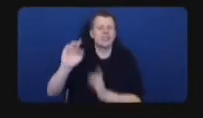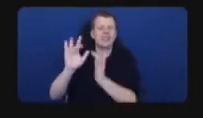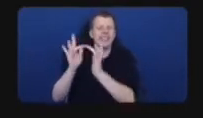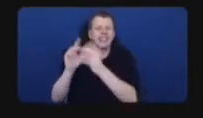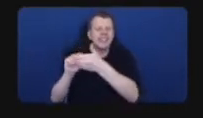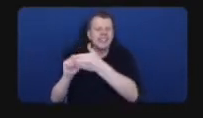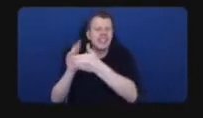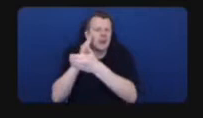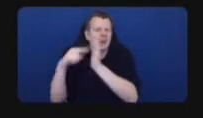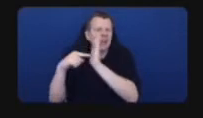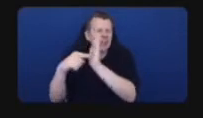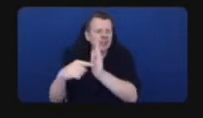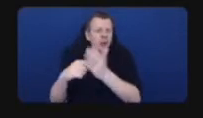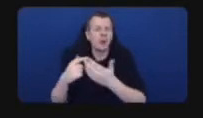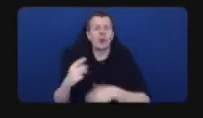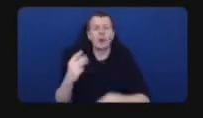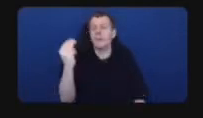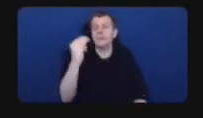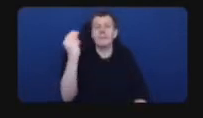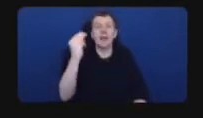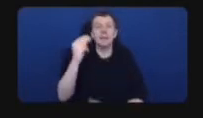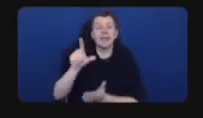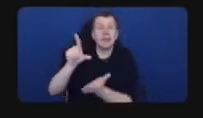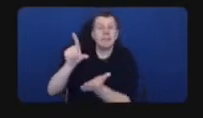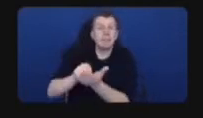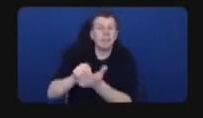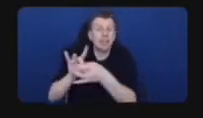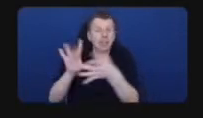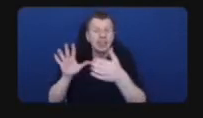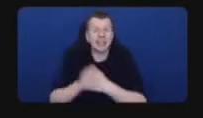多的信息，在星期一